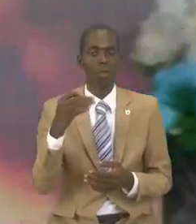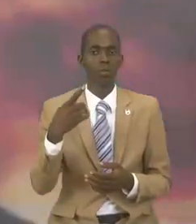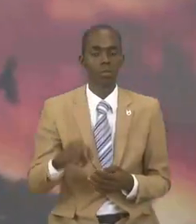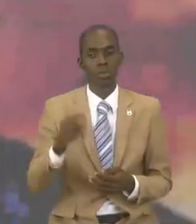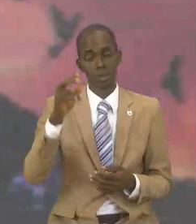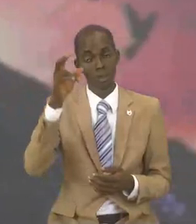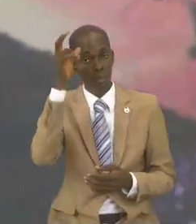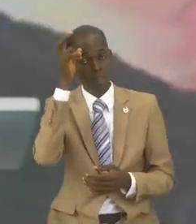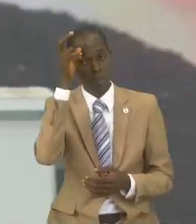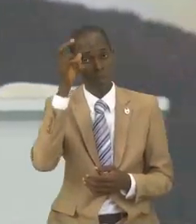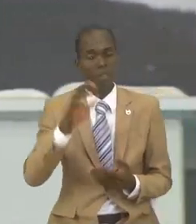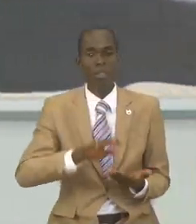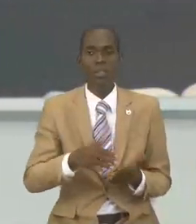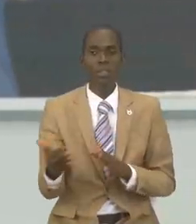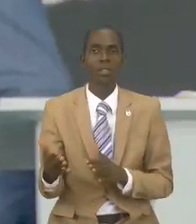êtes mort